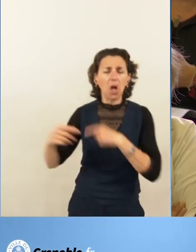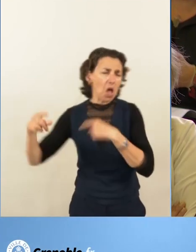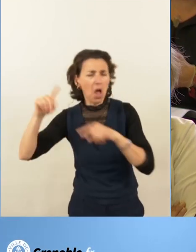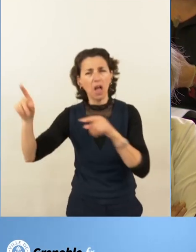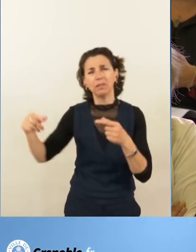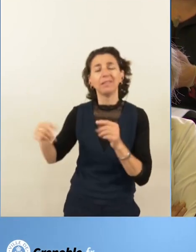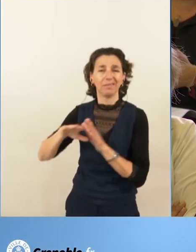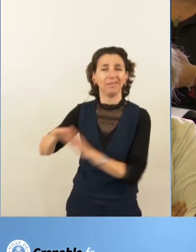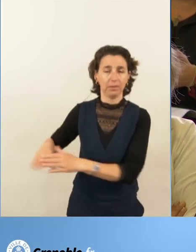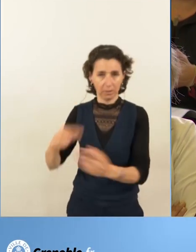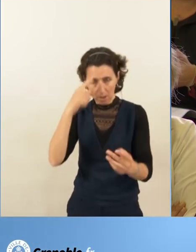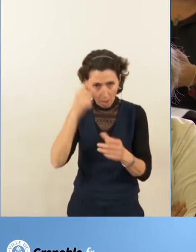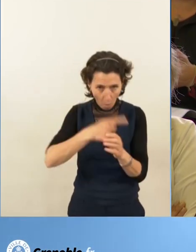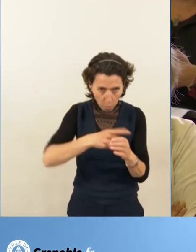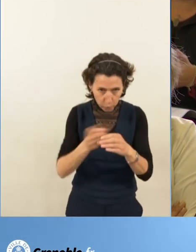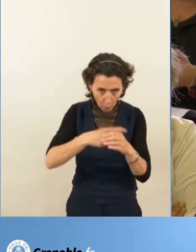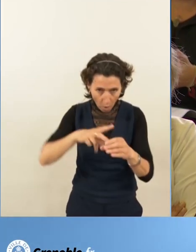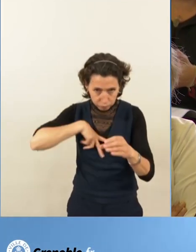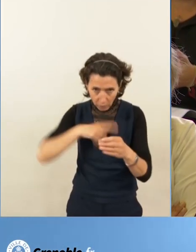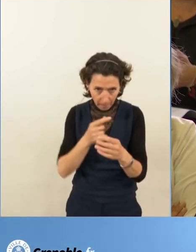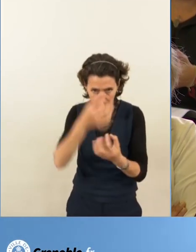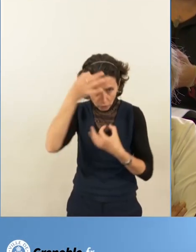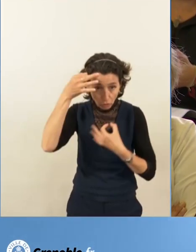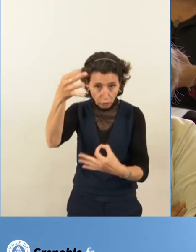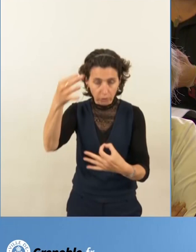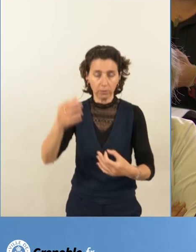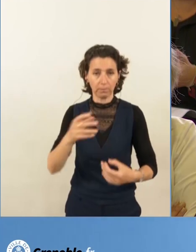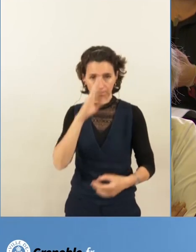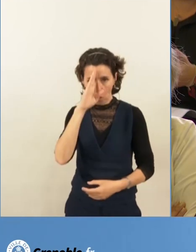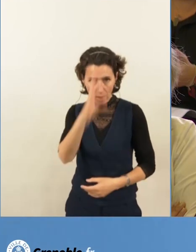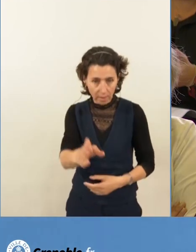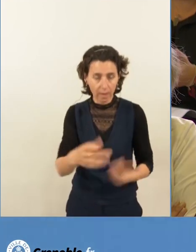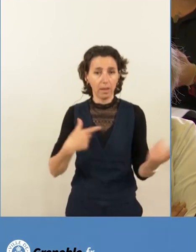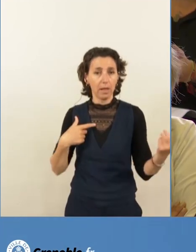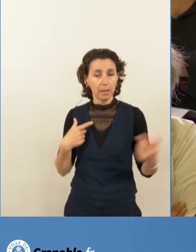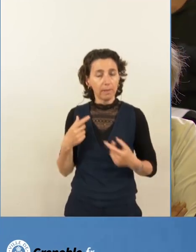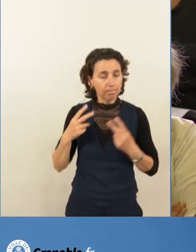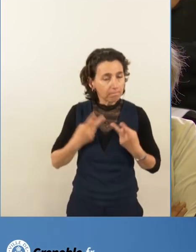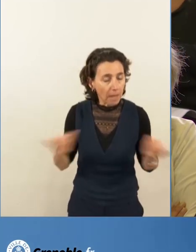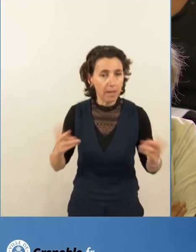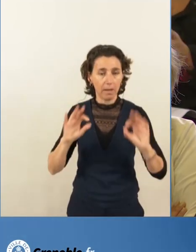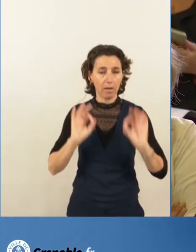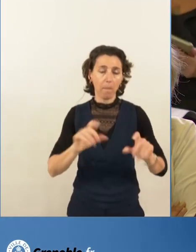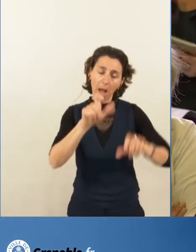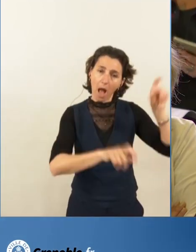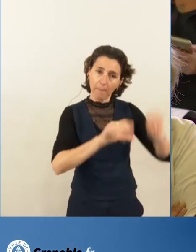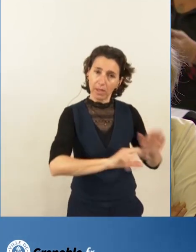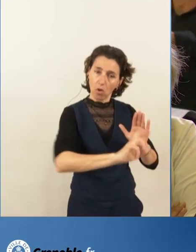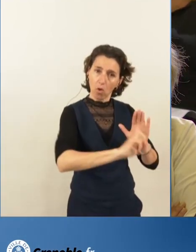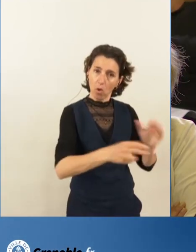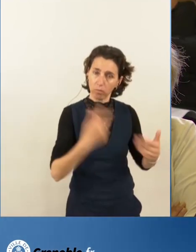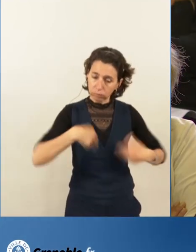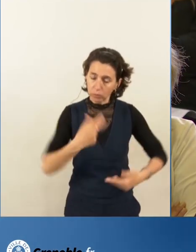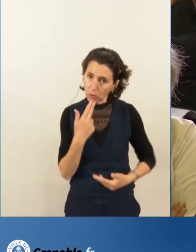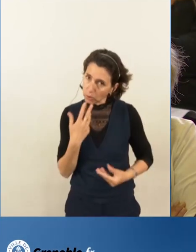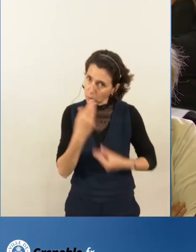d'être juste d'être sincère d'être utile au grenoblois d’être utile à notre ville que nous aimons tant et de rassembler toutes celles